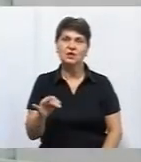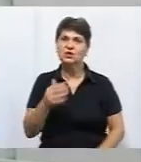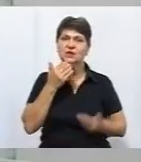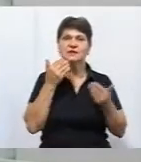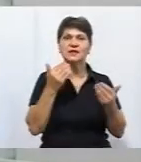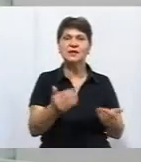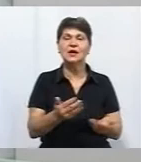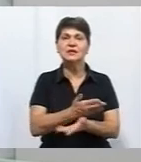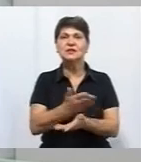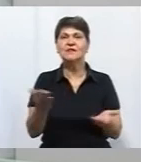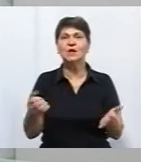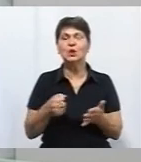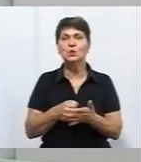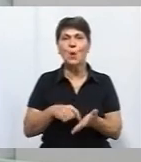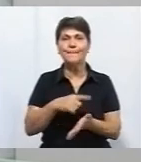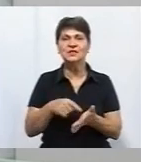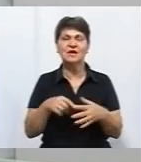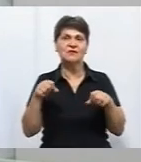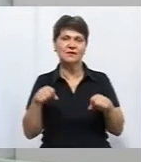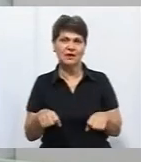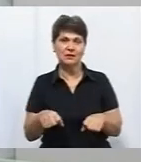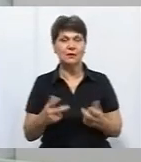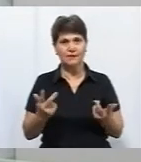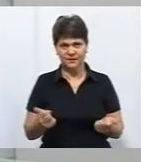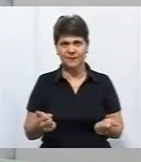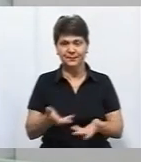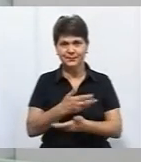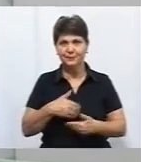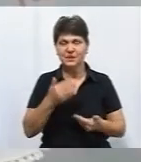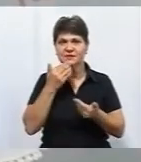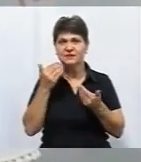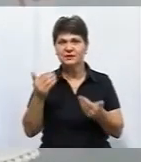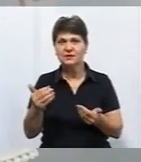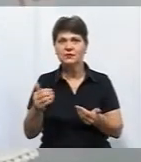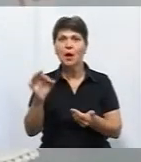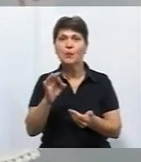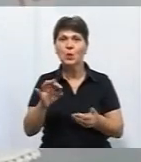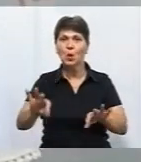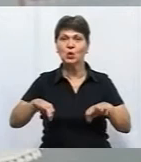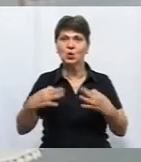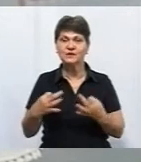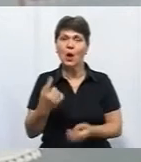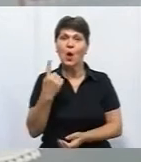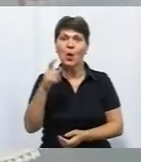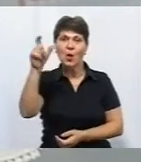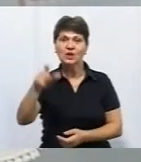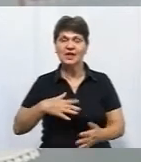місцевої влади в процесі облаштування поїлок? Так, зверталися. Ми зверталися по дозволи. Одна з волонтерів